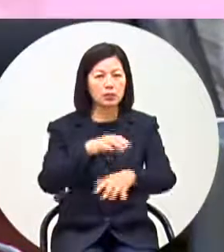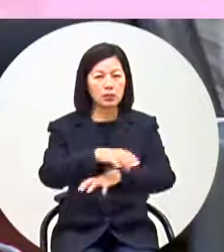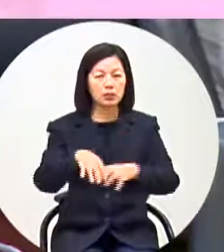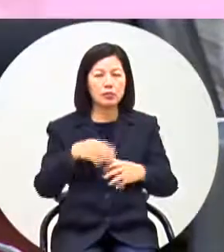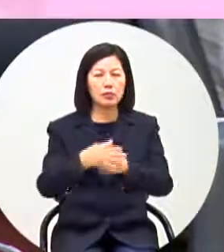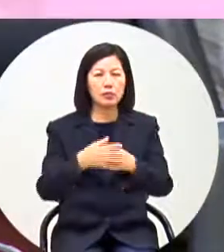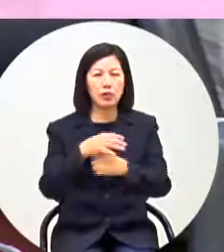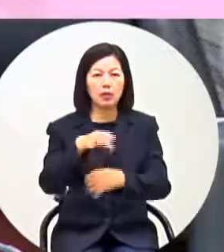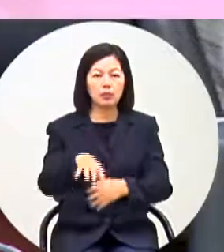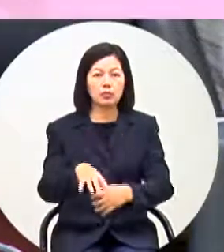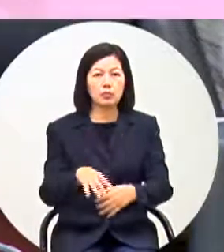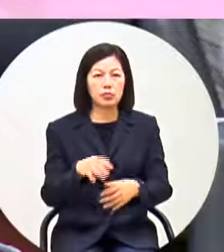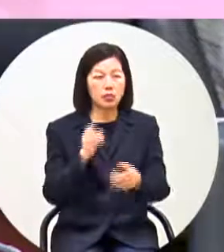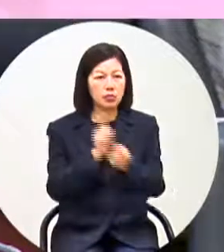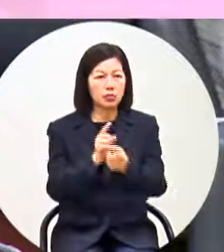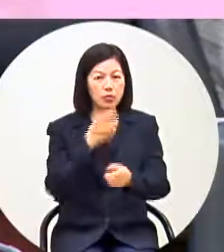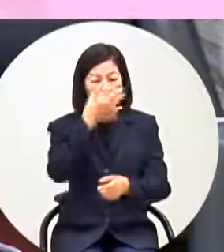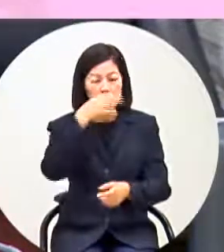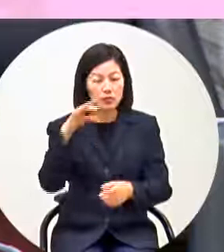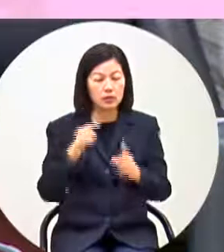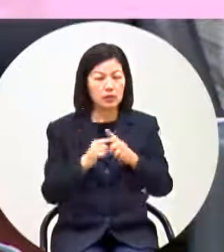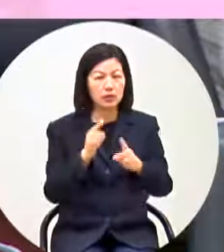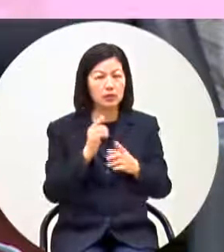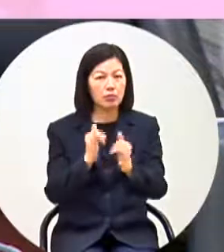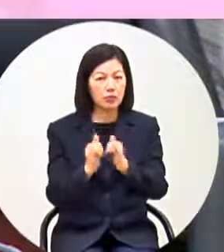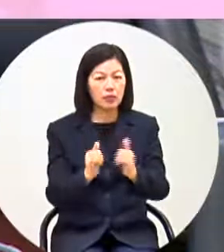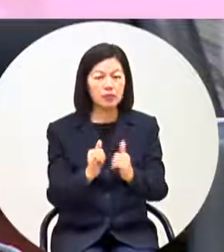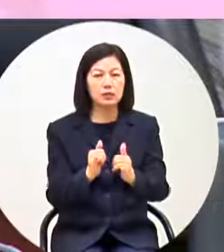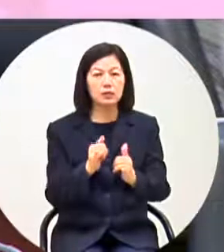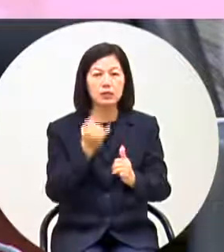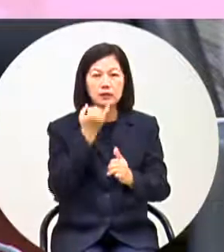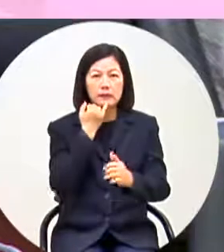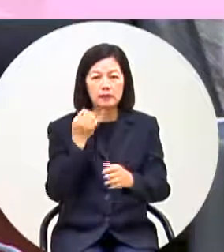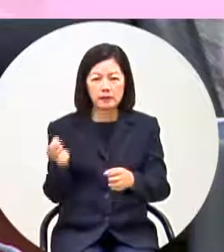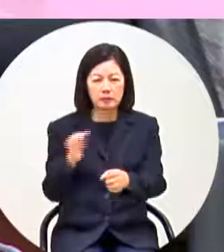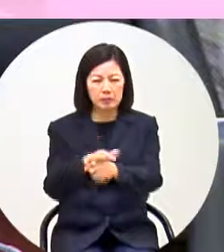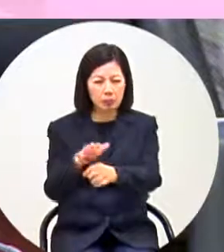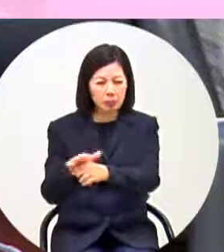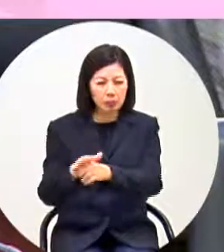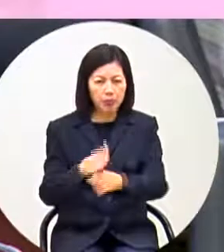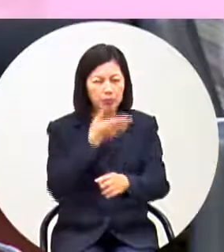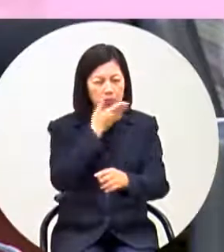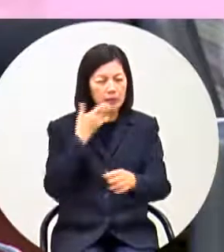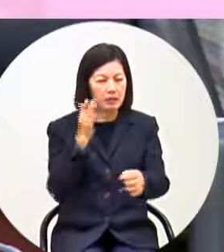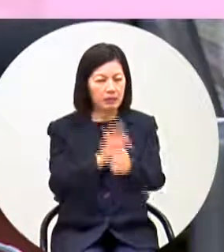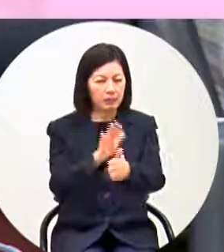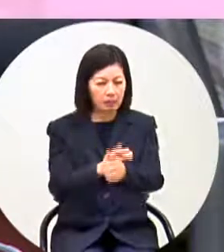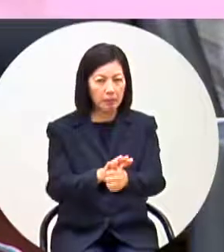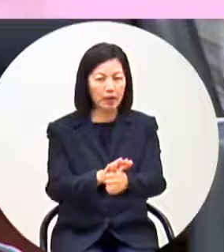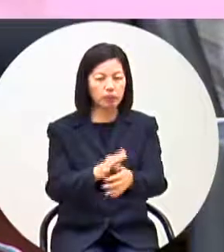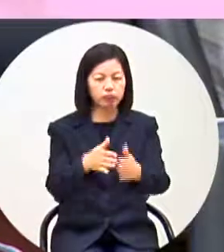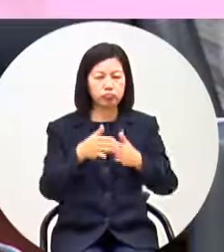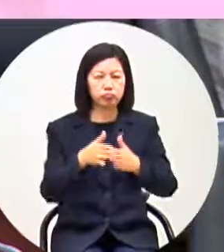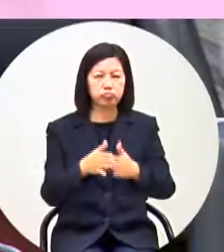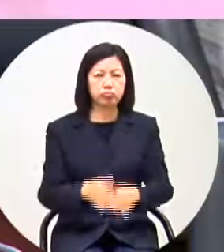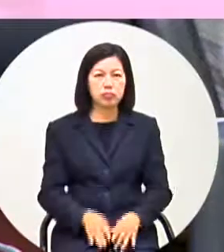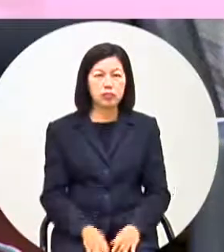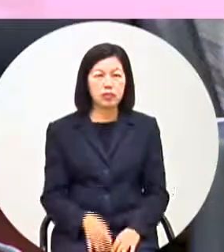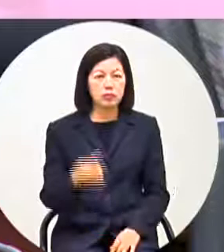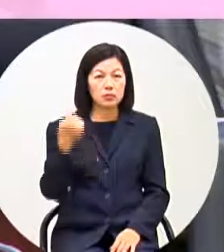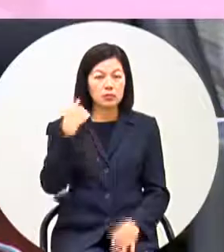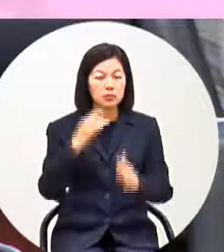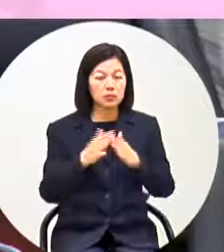众哦做出补偿性优惠的措施啊哈、那像昨天我们市长有提出